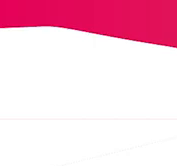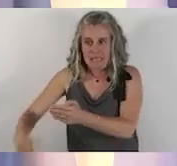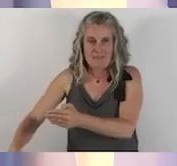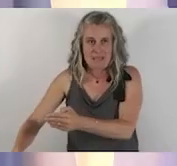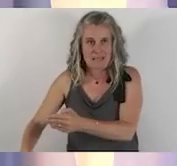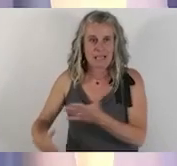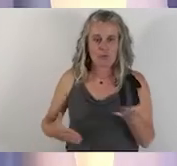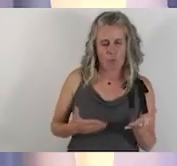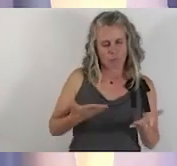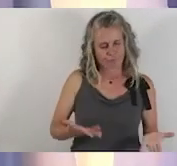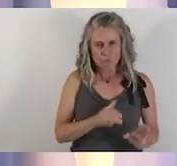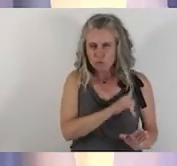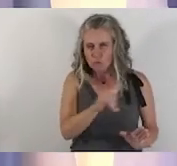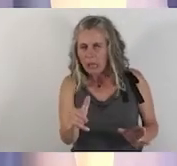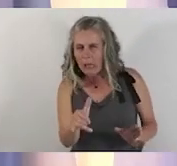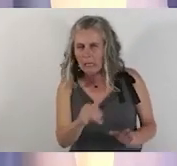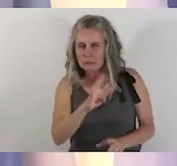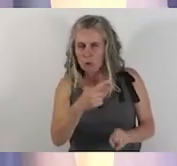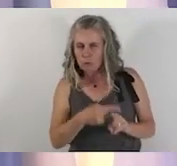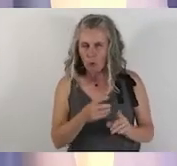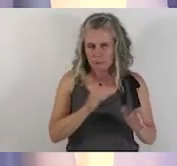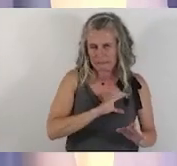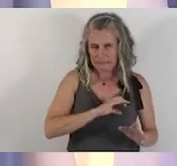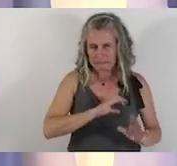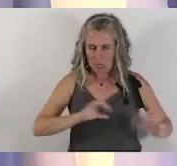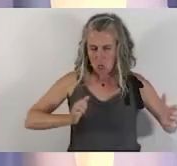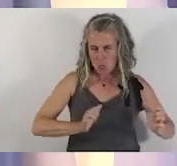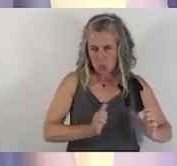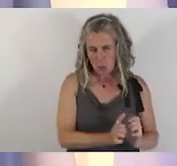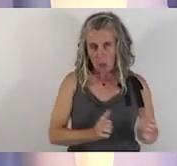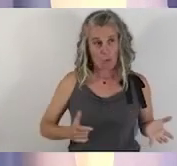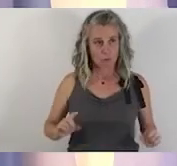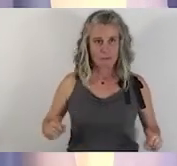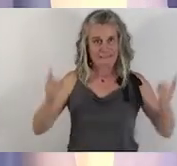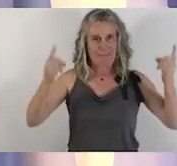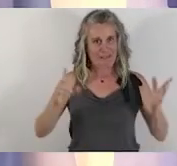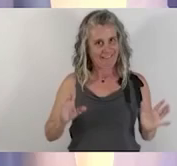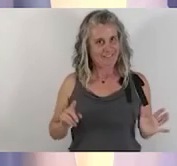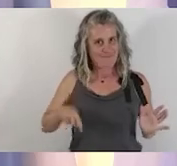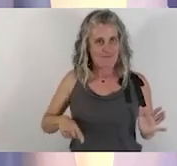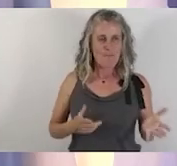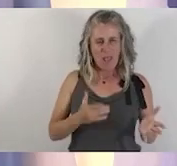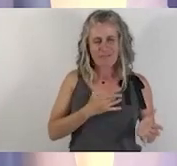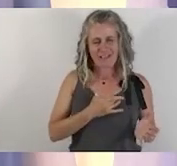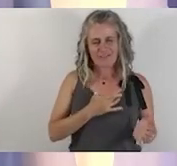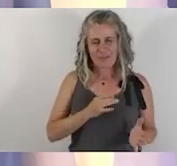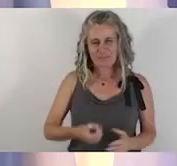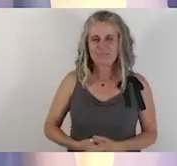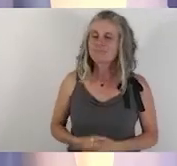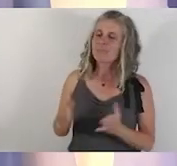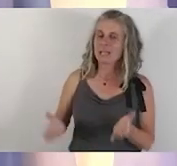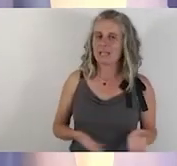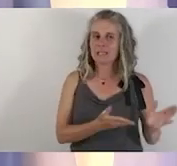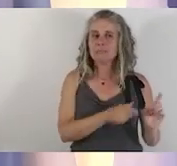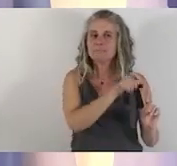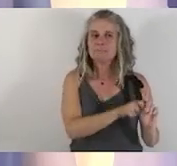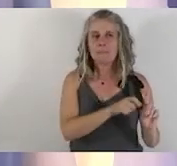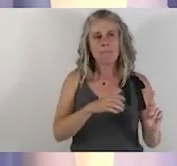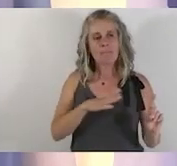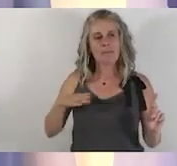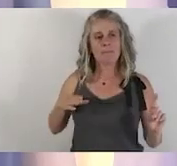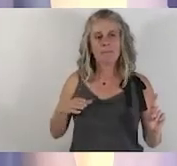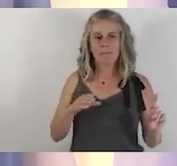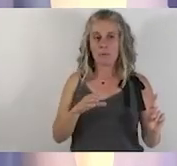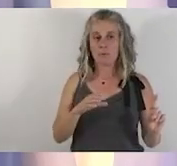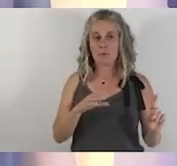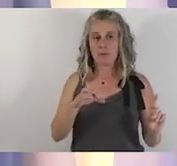mais intéressante. Avant de commencer quand même, c'est l'heure de l'appel et donc c'est la Benjamine Eva Grigielewicz qui va nous faire